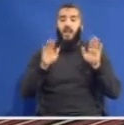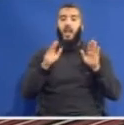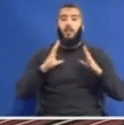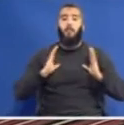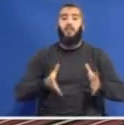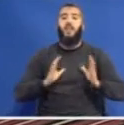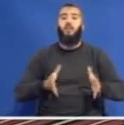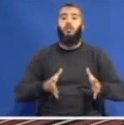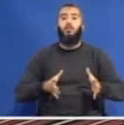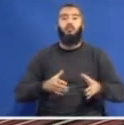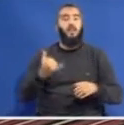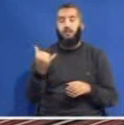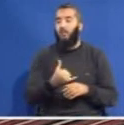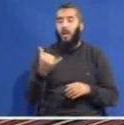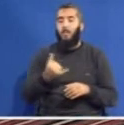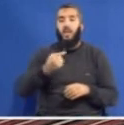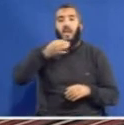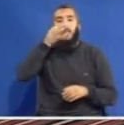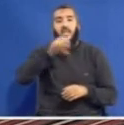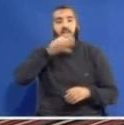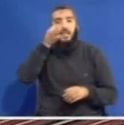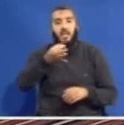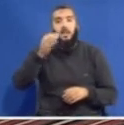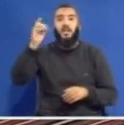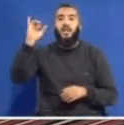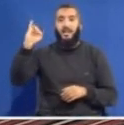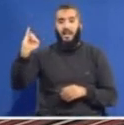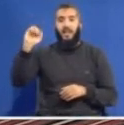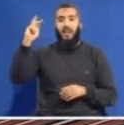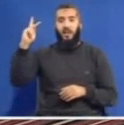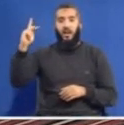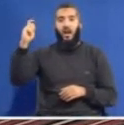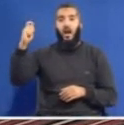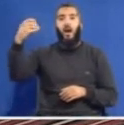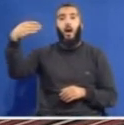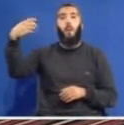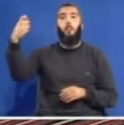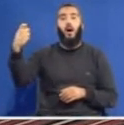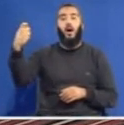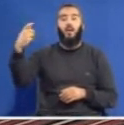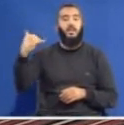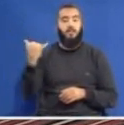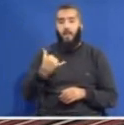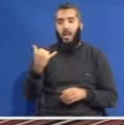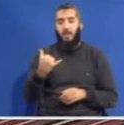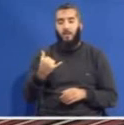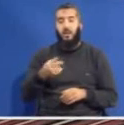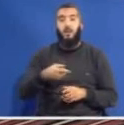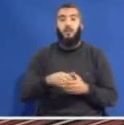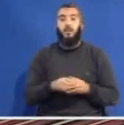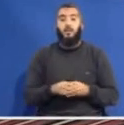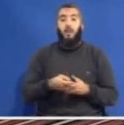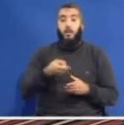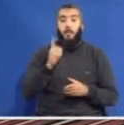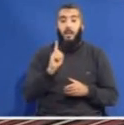ولا صلاة الشفع ولا صلاة الوتر ولا الراتبة ولا الضحى ولا قيام الليل، هذا لا يحتاج إلى إقامة، لا